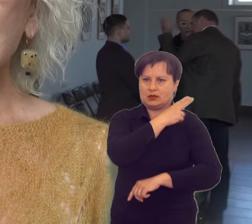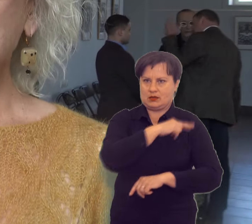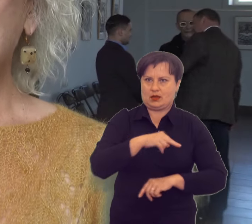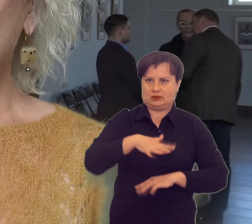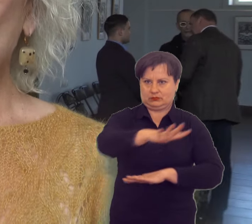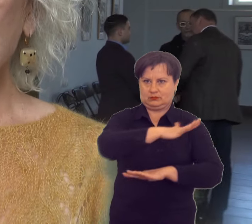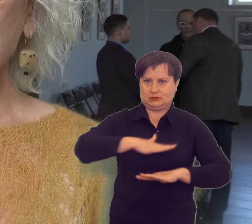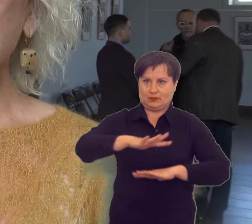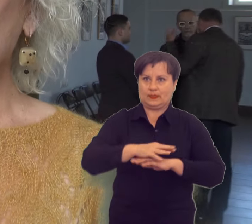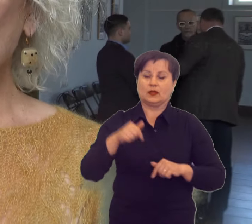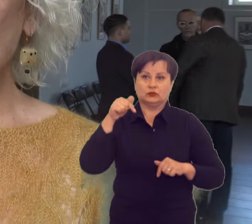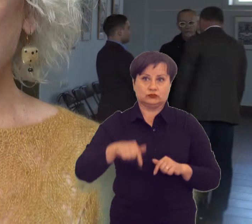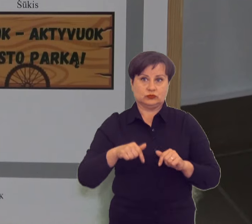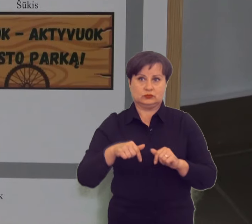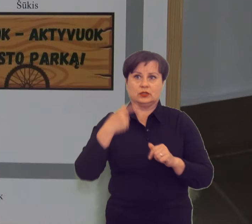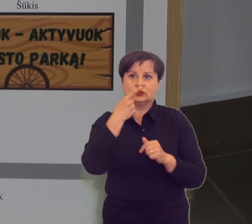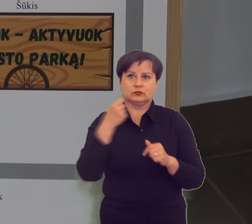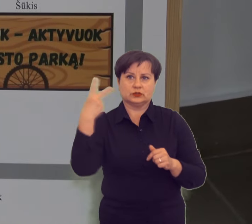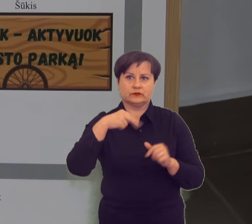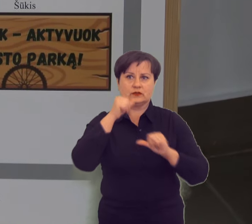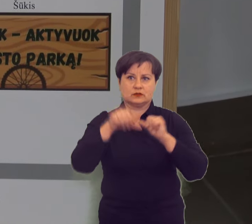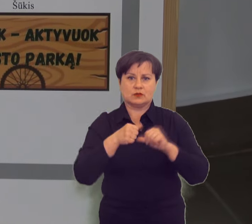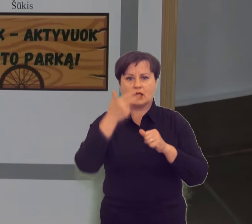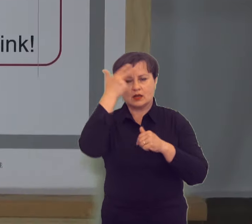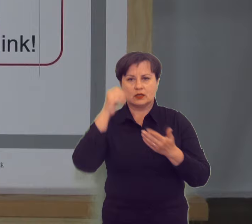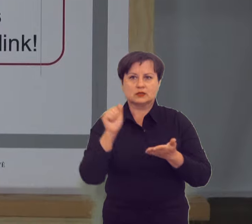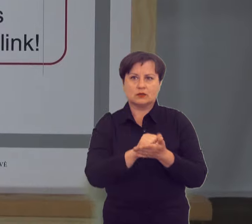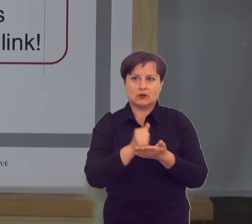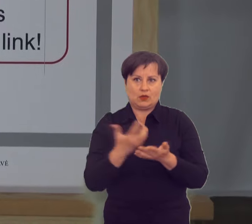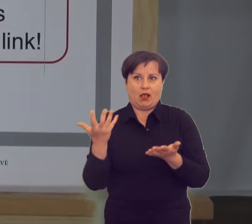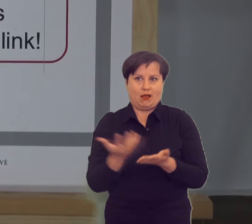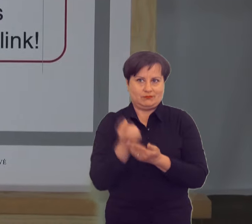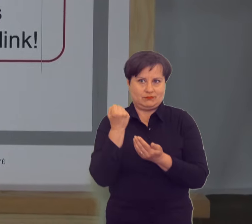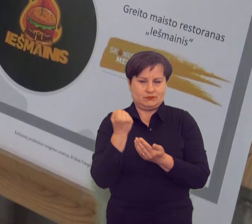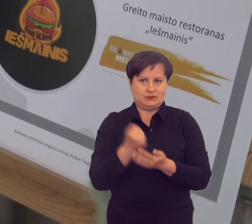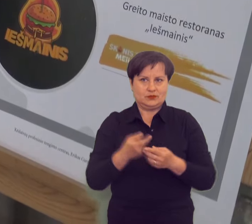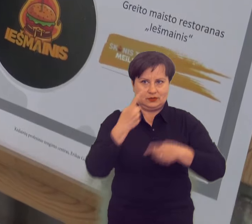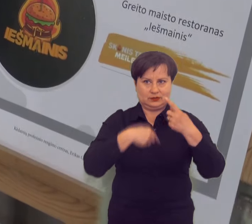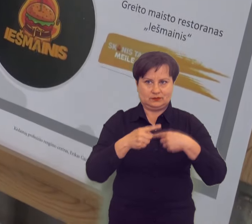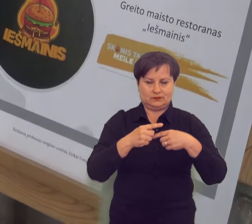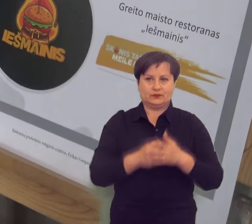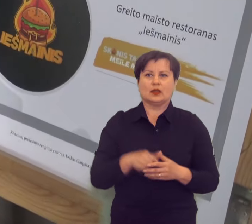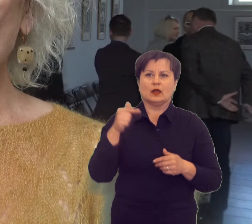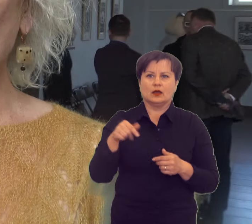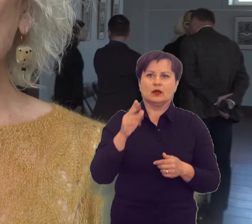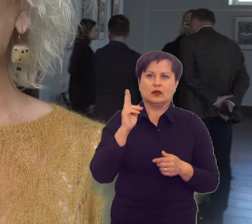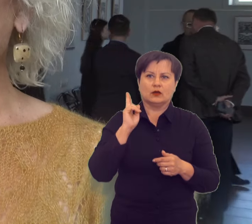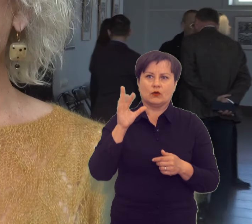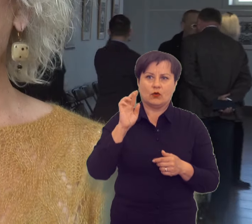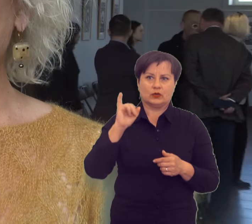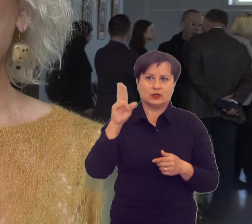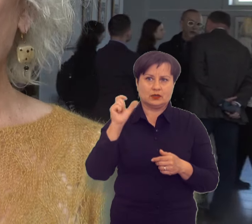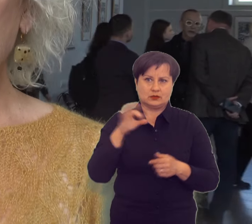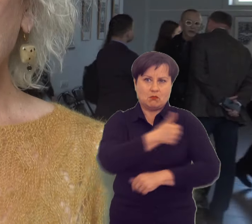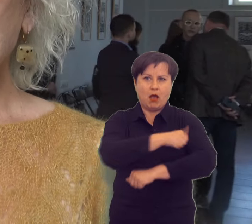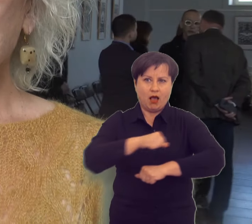yra atgauta lietuviška spauda. Muravjovo Koryko pavardę prisimena net ir tas žmogus, kuris